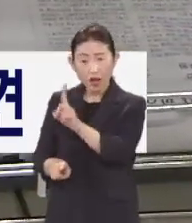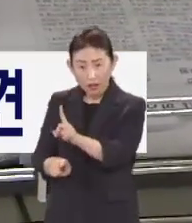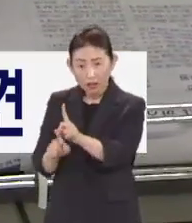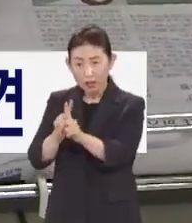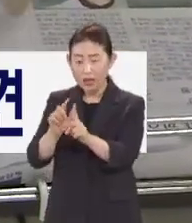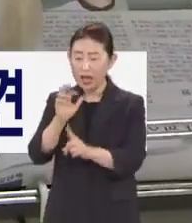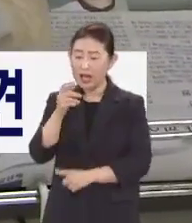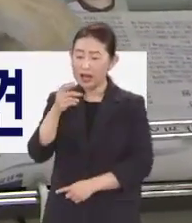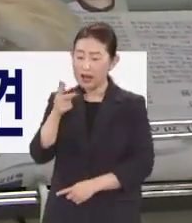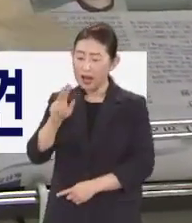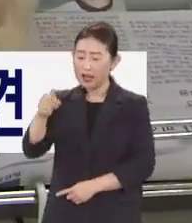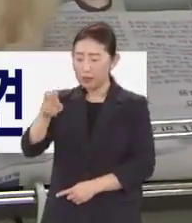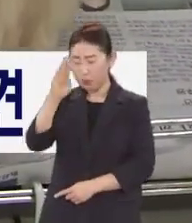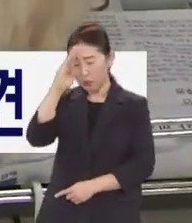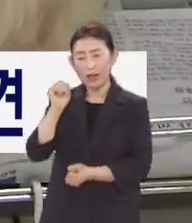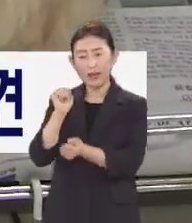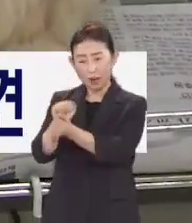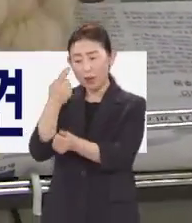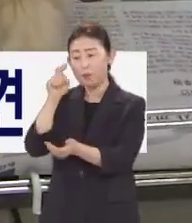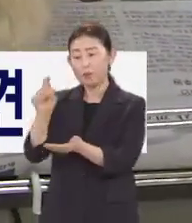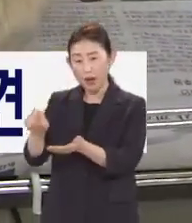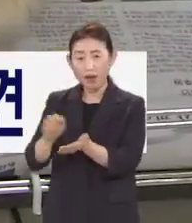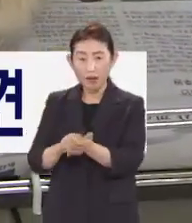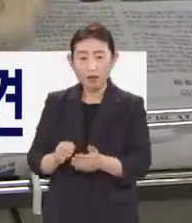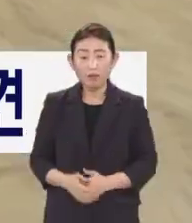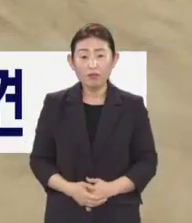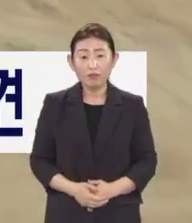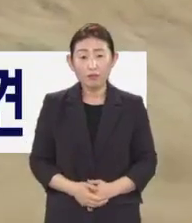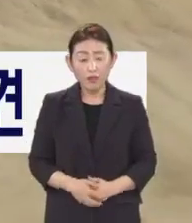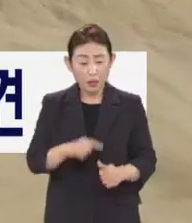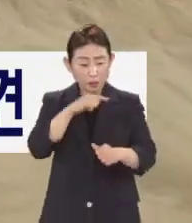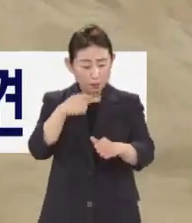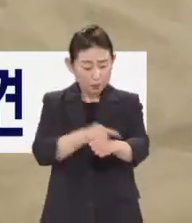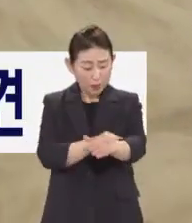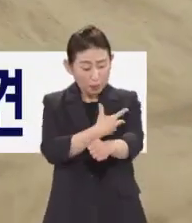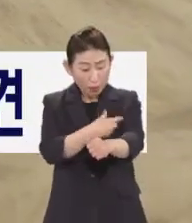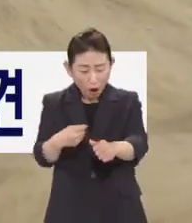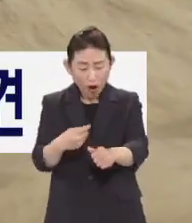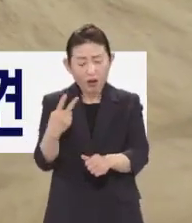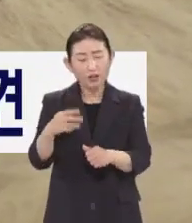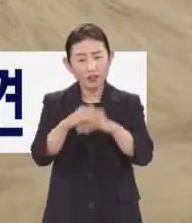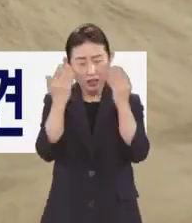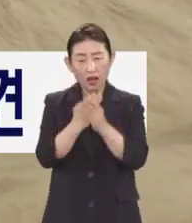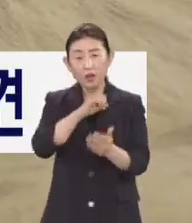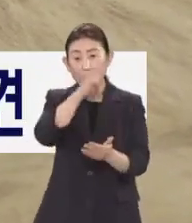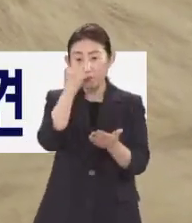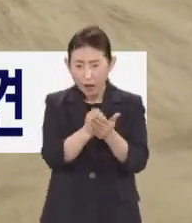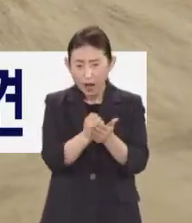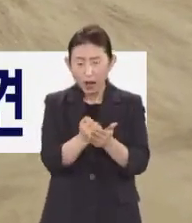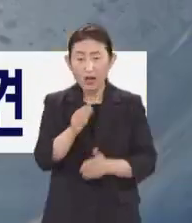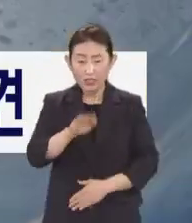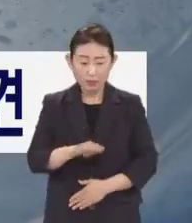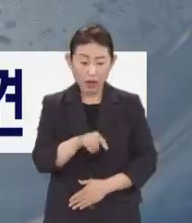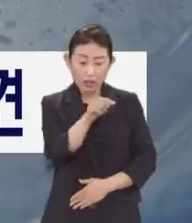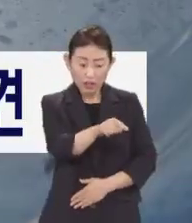한 마리는 라임병에 감염된 것으로 확인됐습니다. 동물 혈액 검사 결과는 모두 음성으로 나왔지만